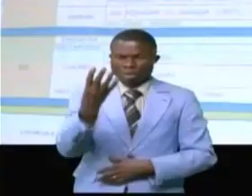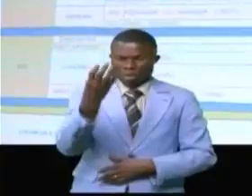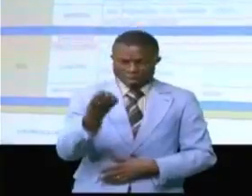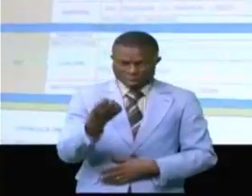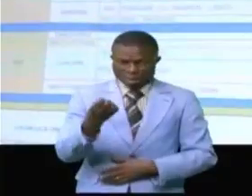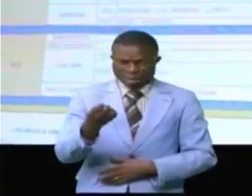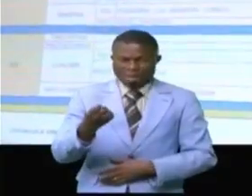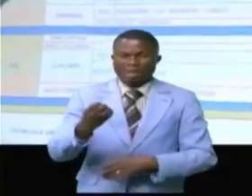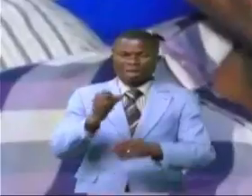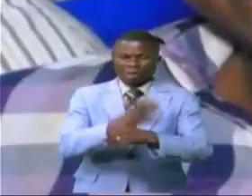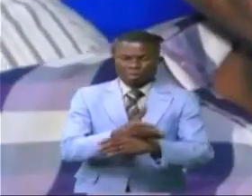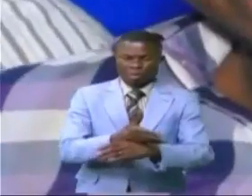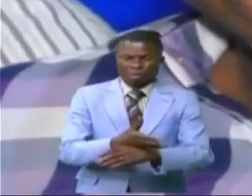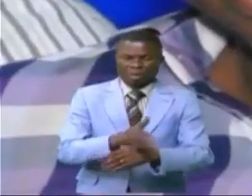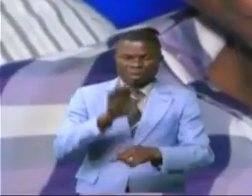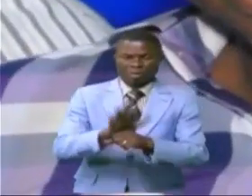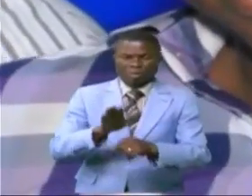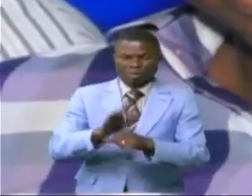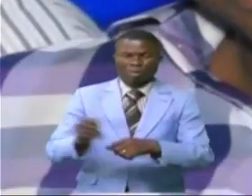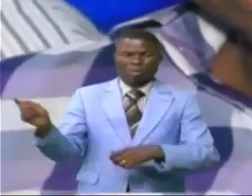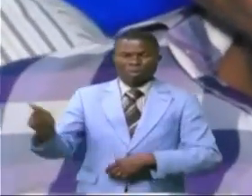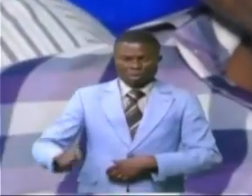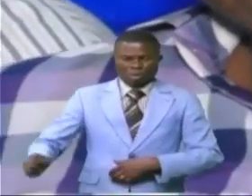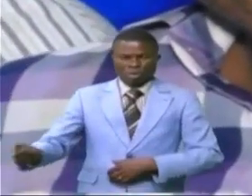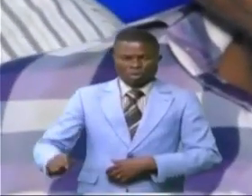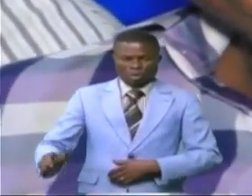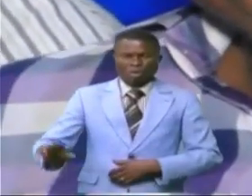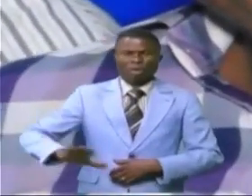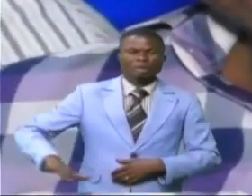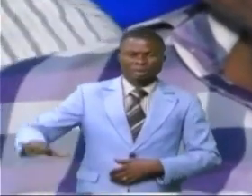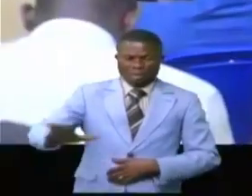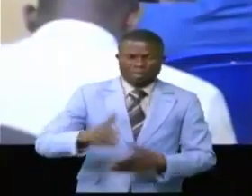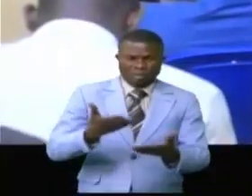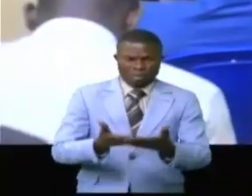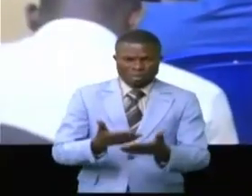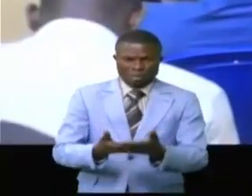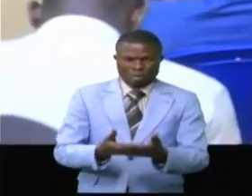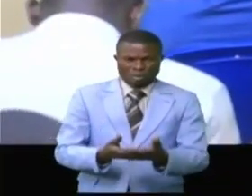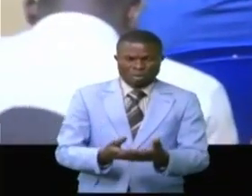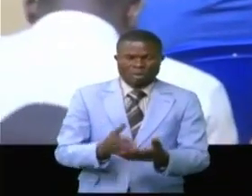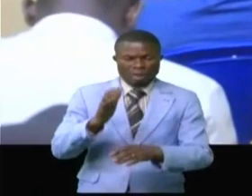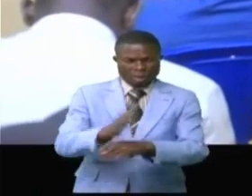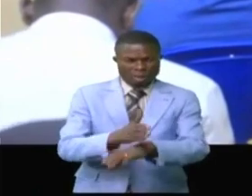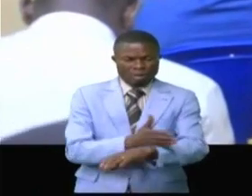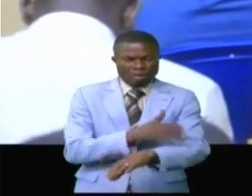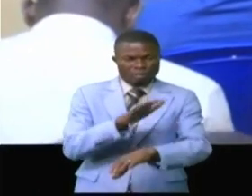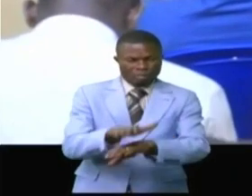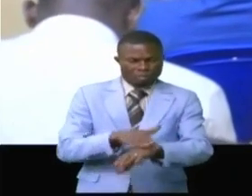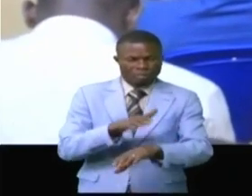déjà installés dans les différents territoires de la République. Progressivement et selon